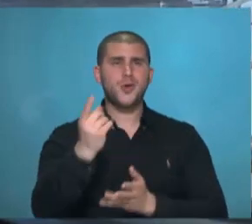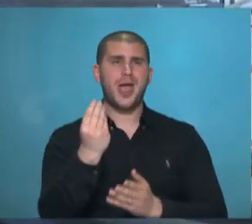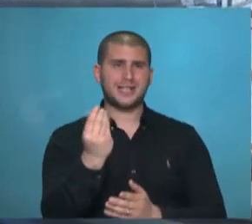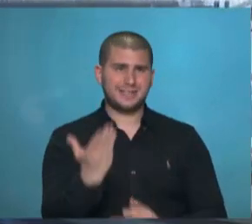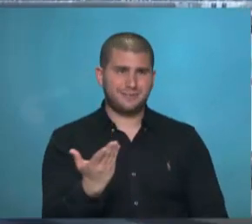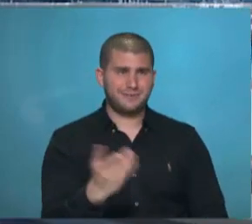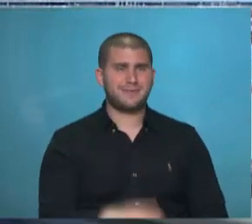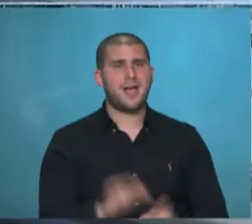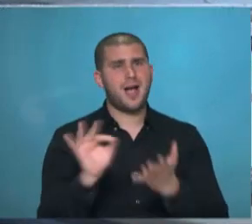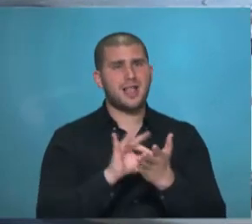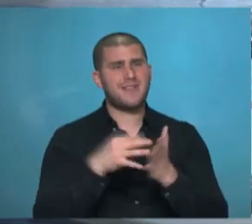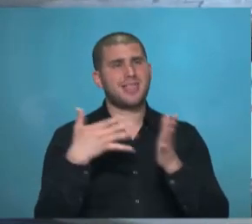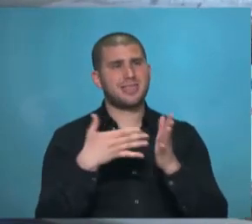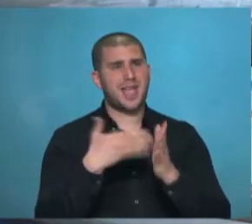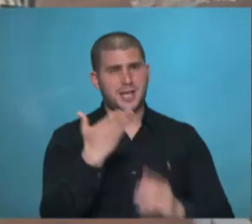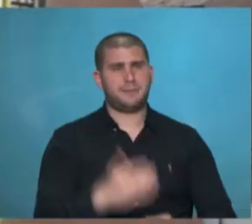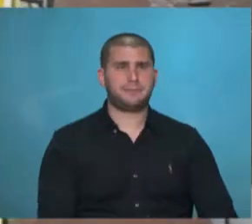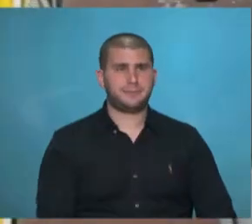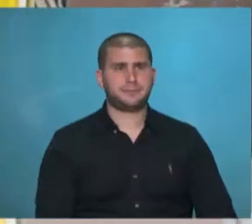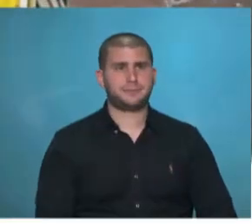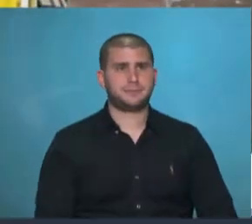עידן מדווח, התחקיר הוא של שני גלמור.